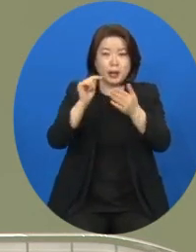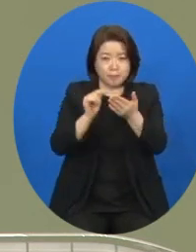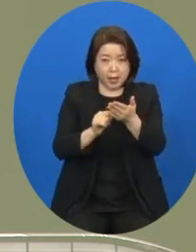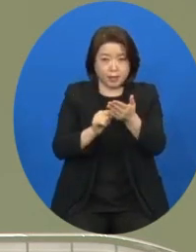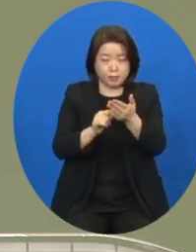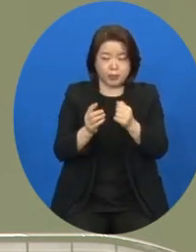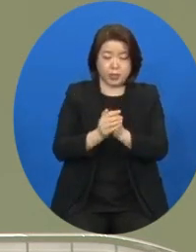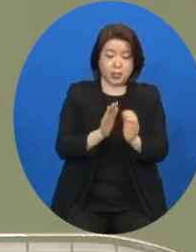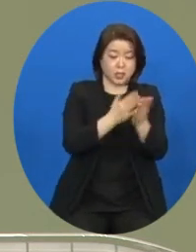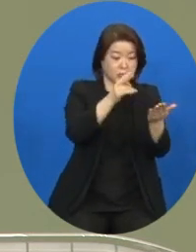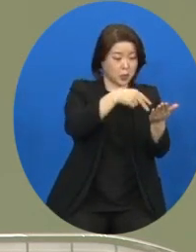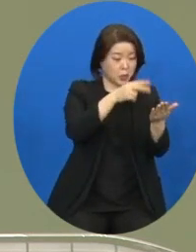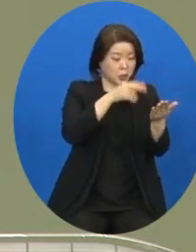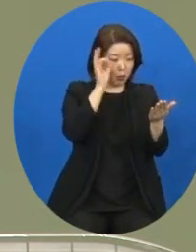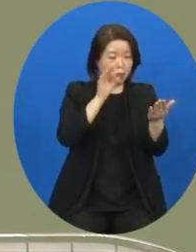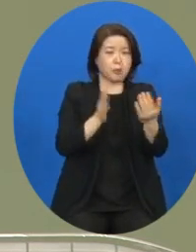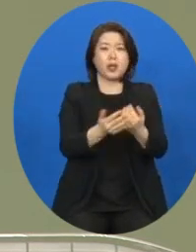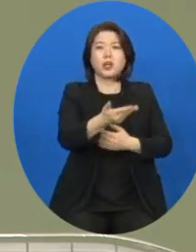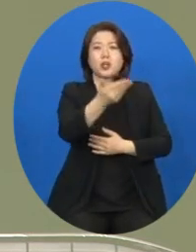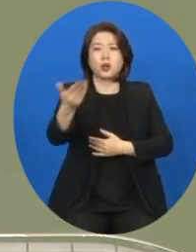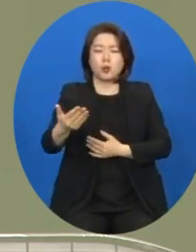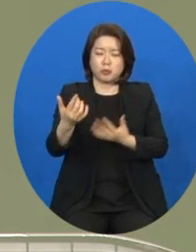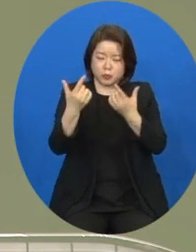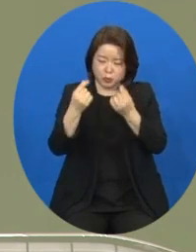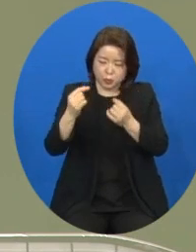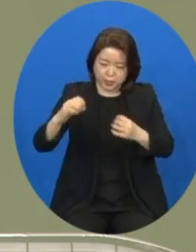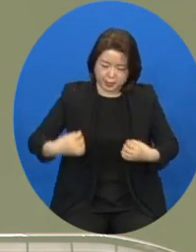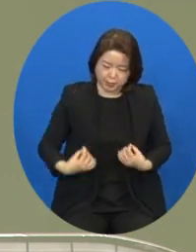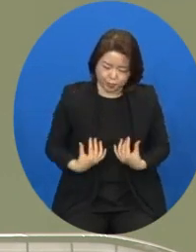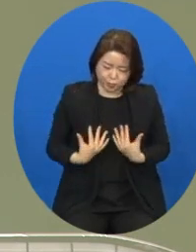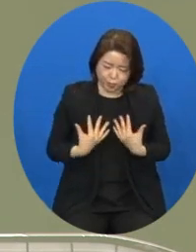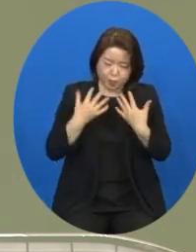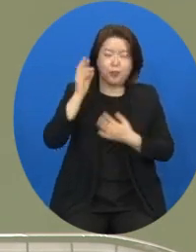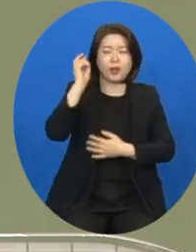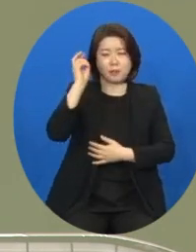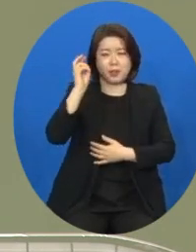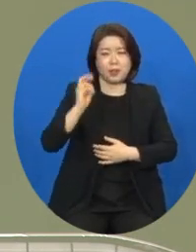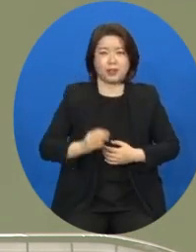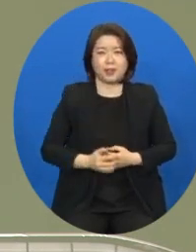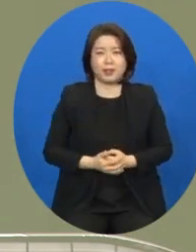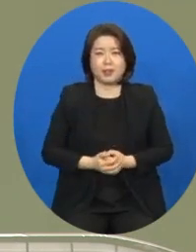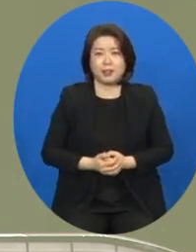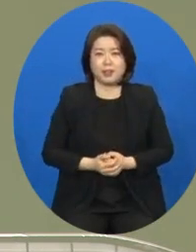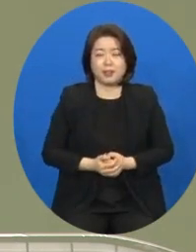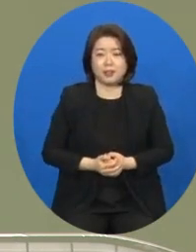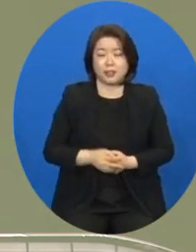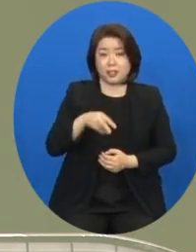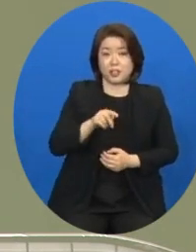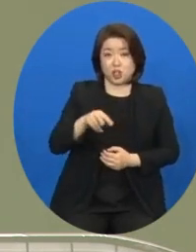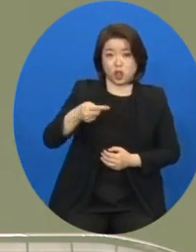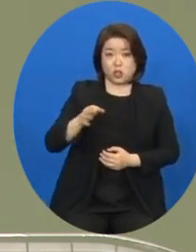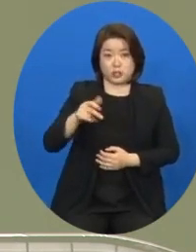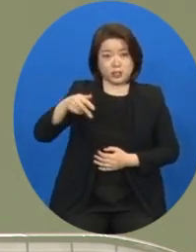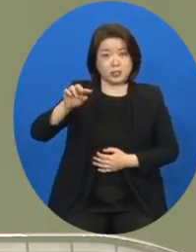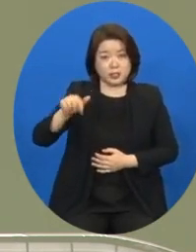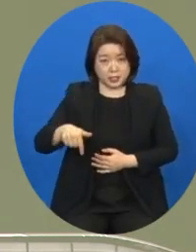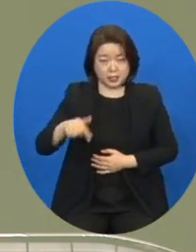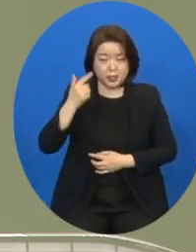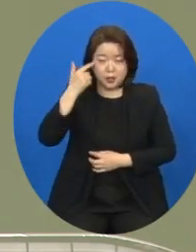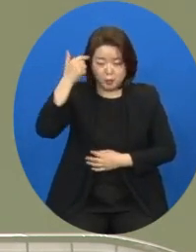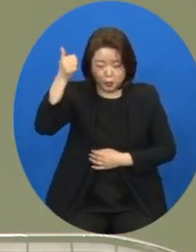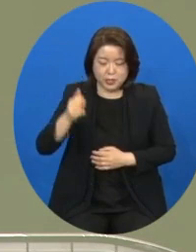읽으면 여러분의 마음속에 일어나게 될 거라고 믿습니다. 그런데 이 서정직 목사님께서 한